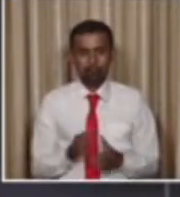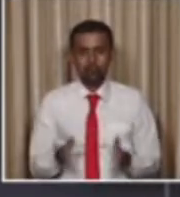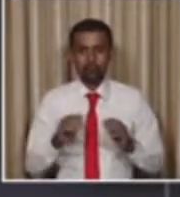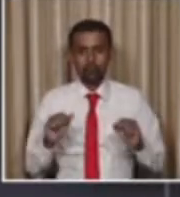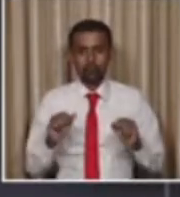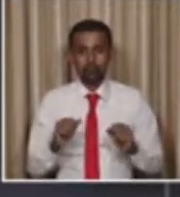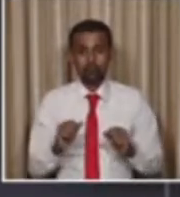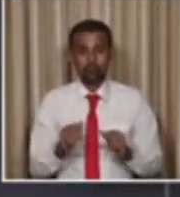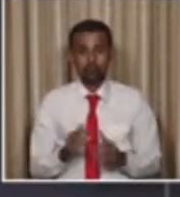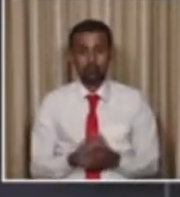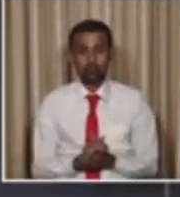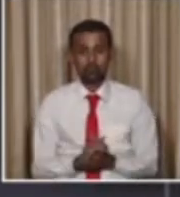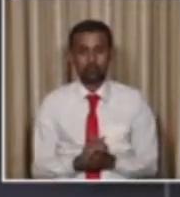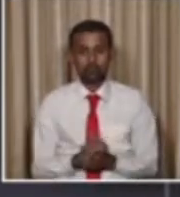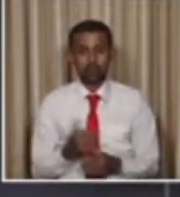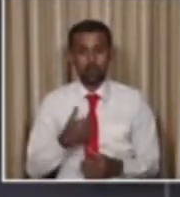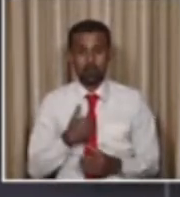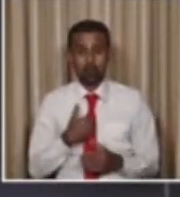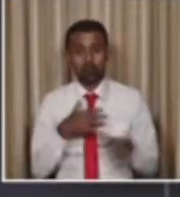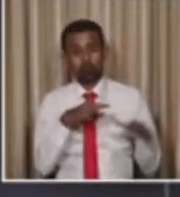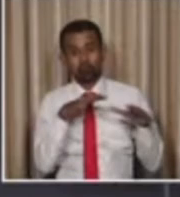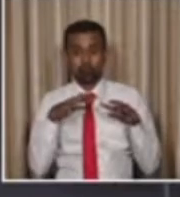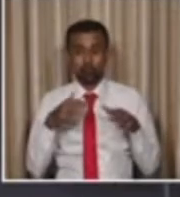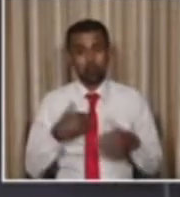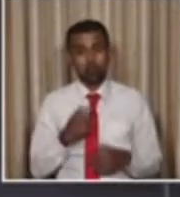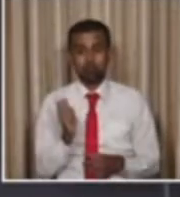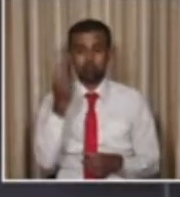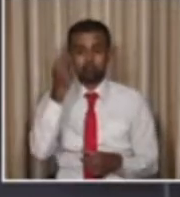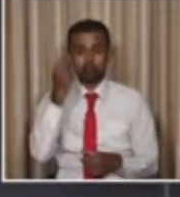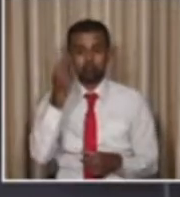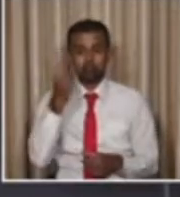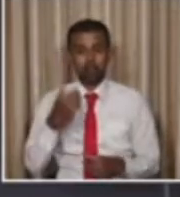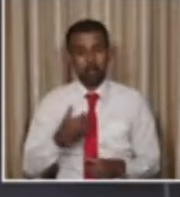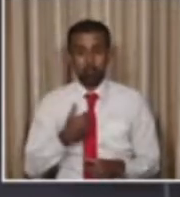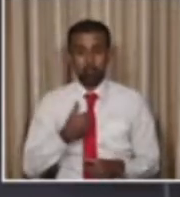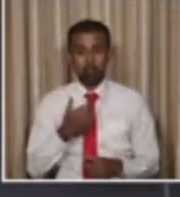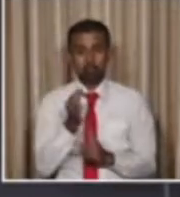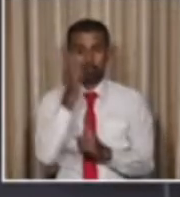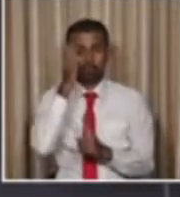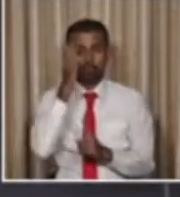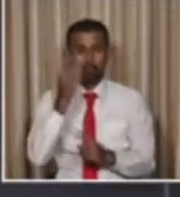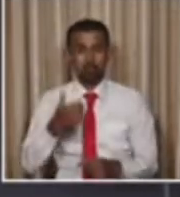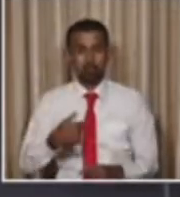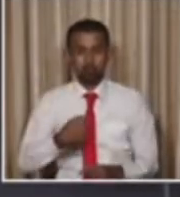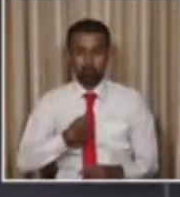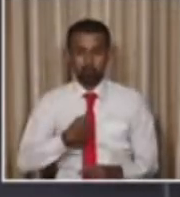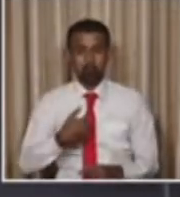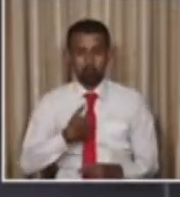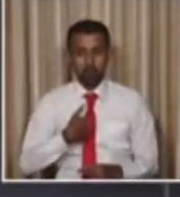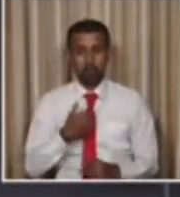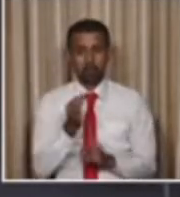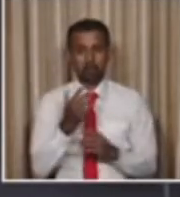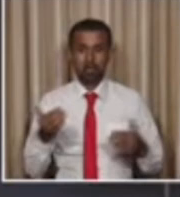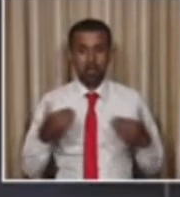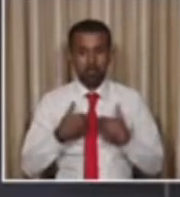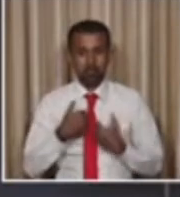ගිහිල්ලා රැල්ලක් හැදිලා අපේ රැල්ල දැන් අපි දිනු දැන් අපි තමයි ජනාධිපති දැන් මම තමයි ජනාධිපති දැන් අපි තමයි